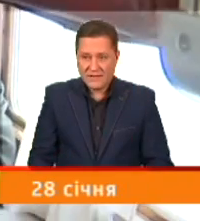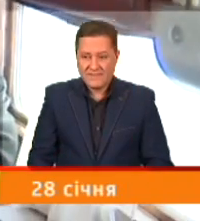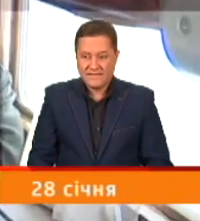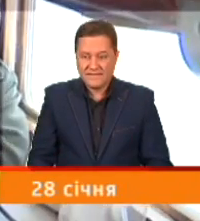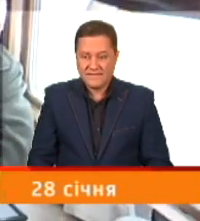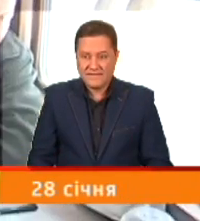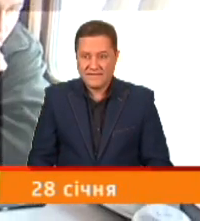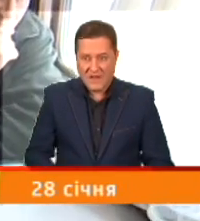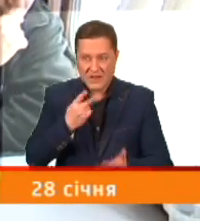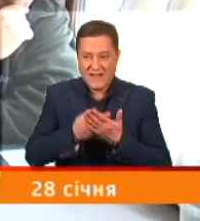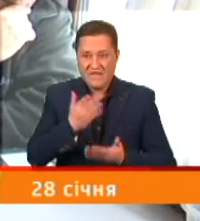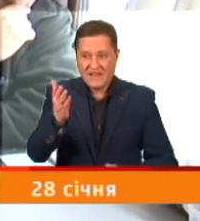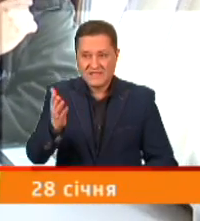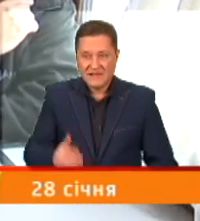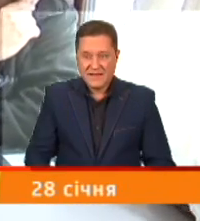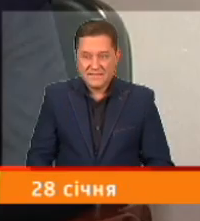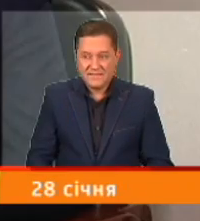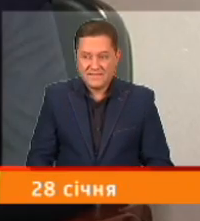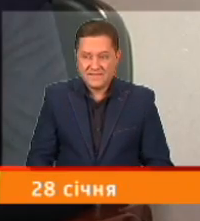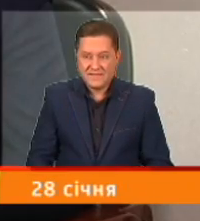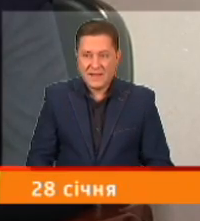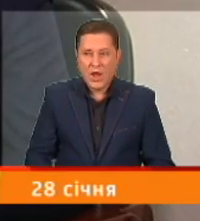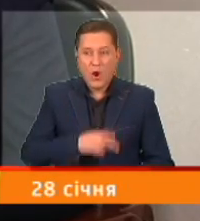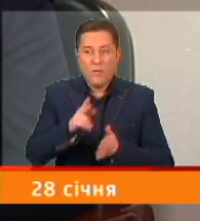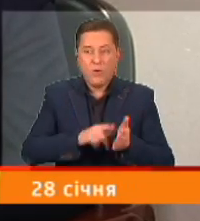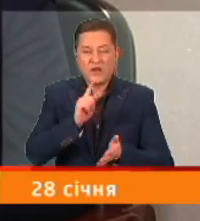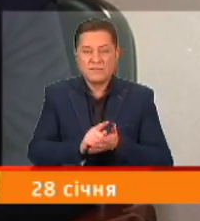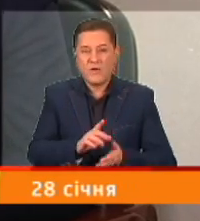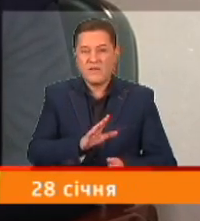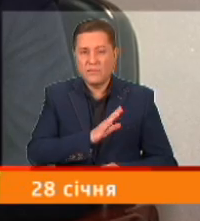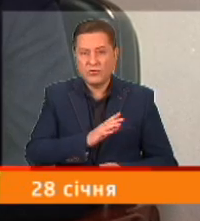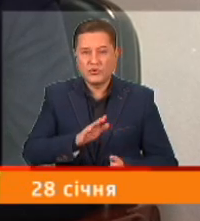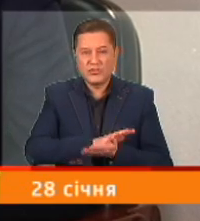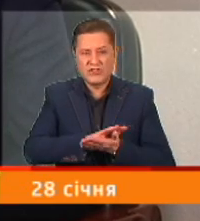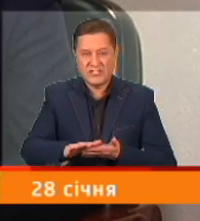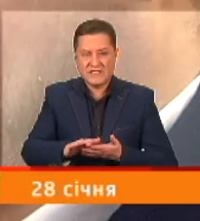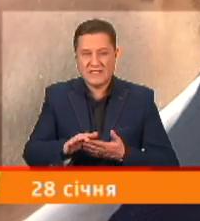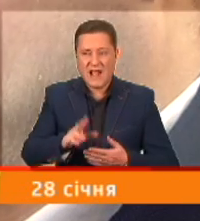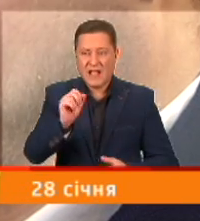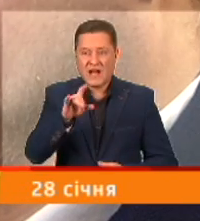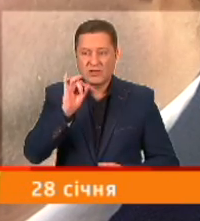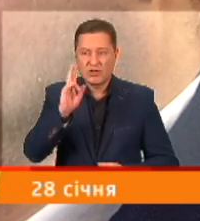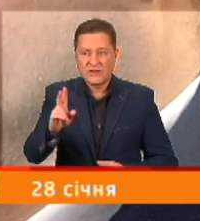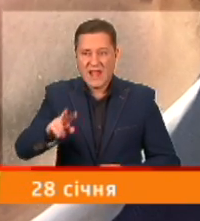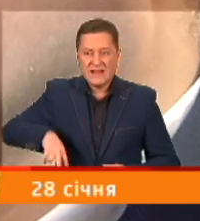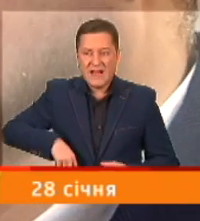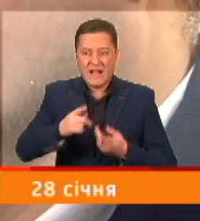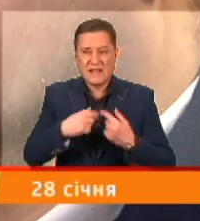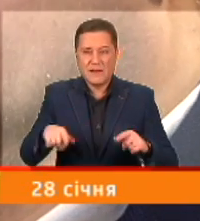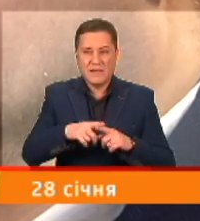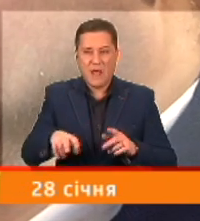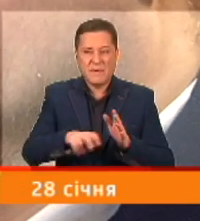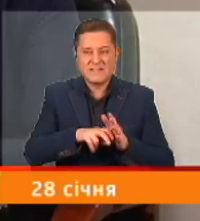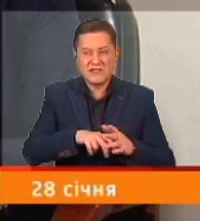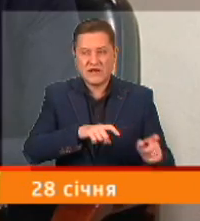Мамцю рідна, дивися, ну що ж це? Поїзд повинен бути чистим, це однозначно. Олександр Красноштан – директор департаменту